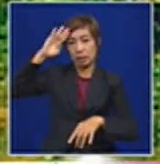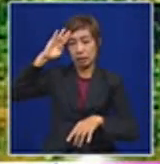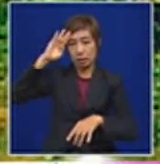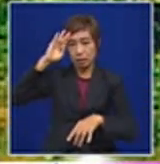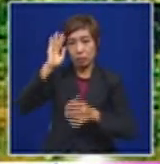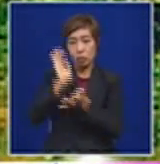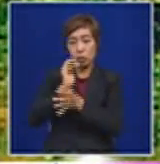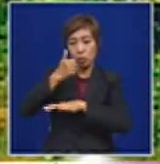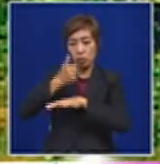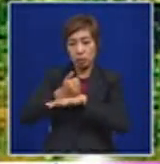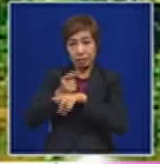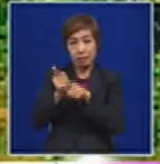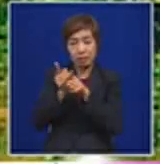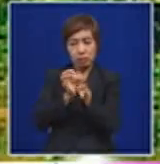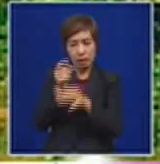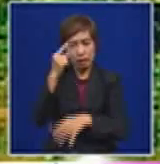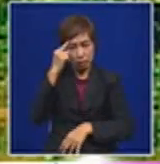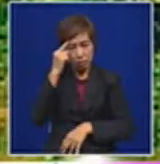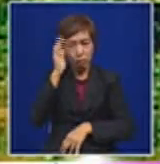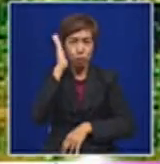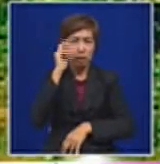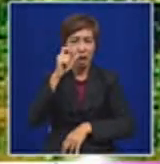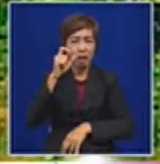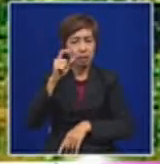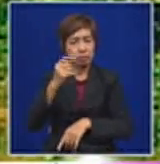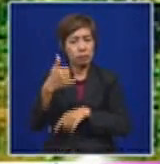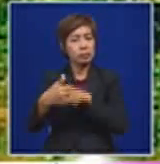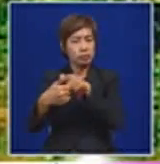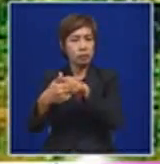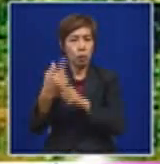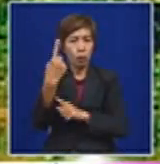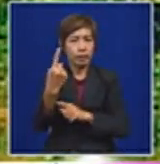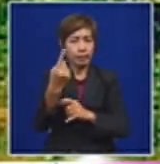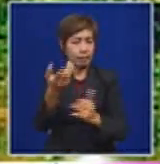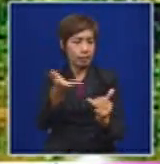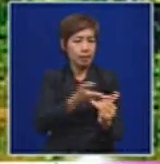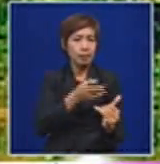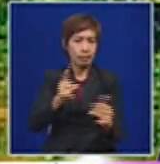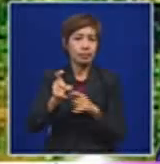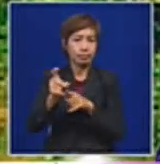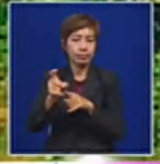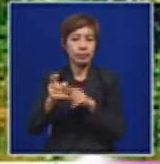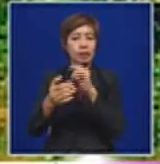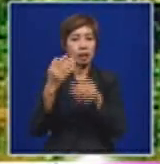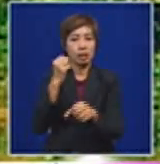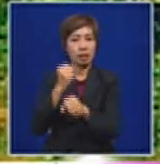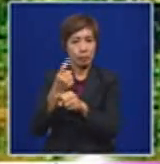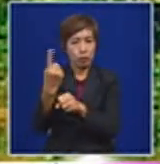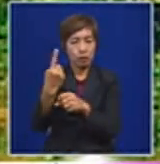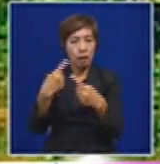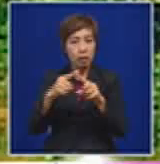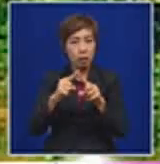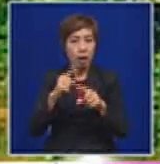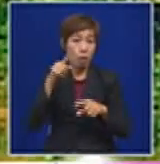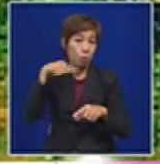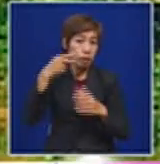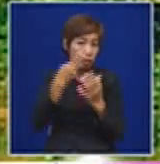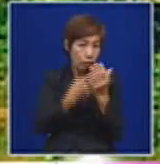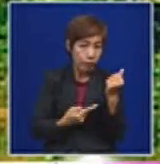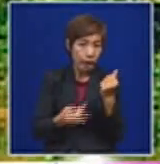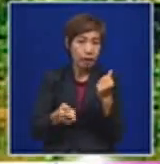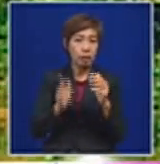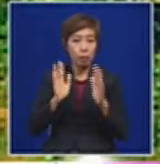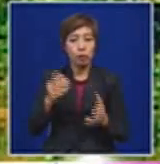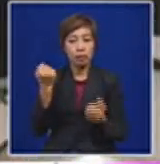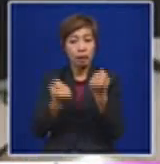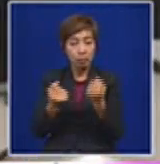งมือก่อเหตุเพียงคนเดียวส่วนแฟนสาวของผู้ต้องหาและคนขับรถที่ไปหาหลบหนีนั้นตำรวจก็กันตัวไว้ในฐานะพยานปากสำคัญ